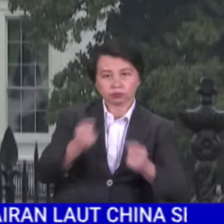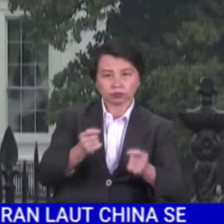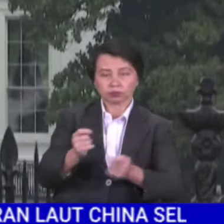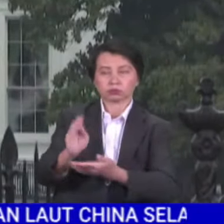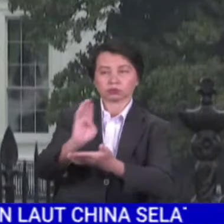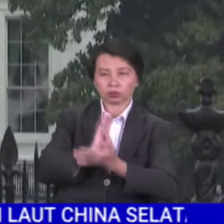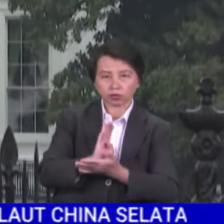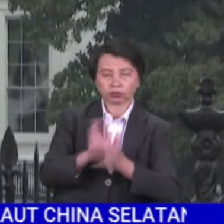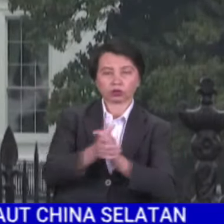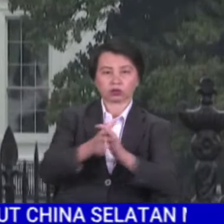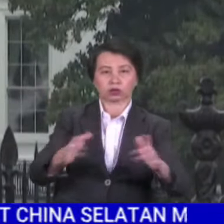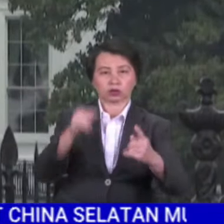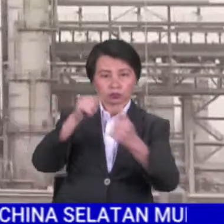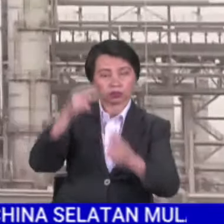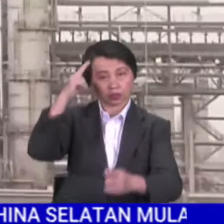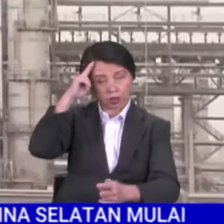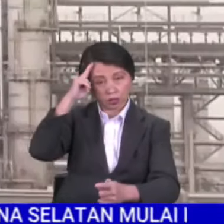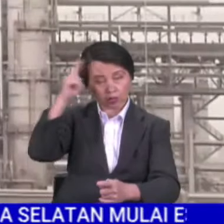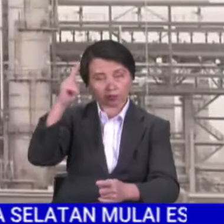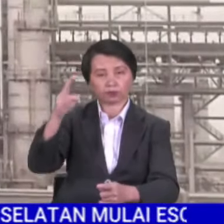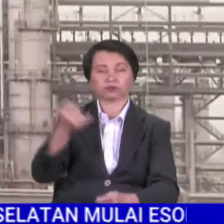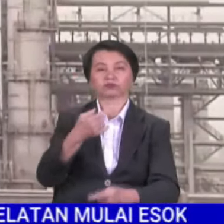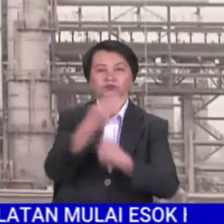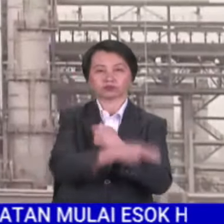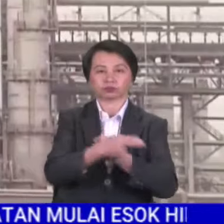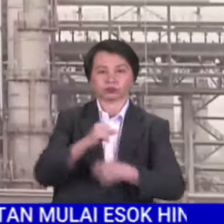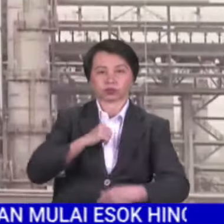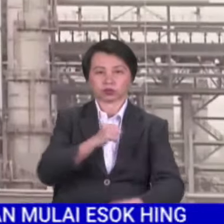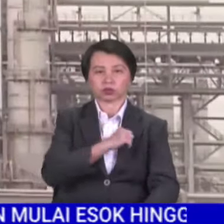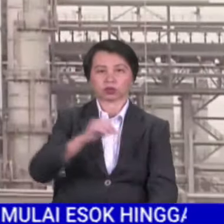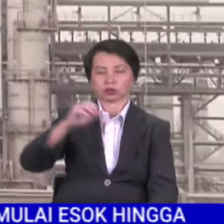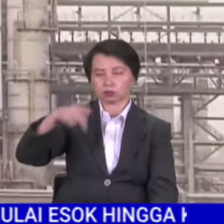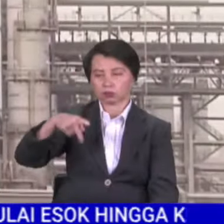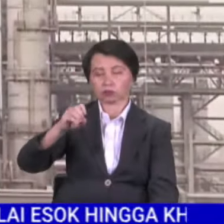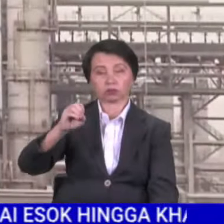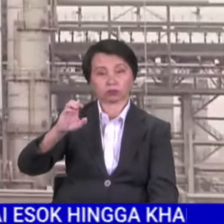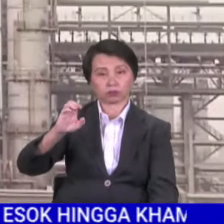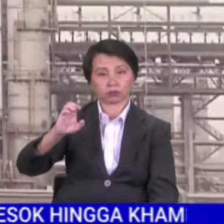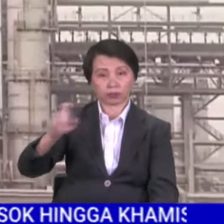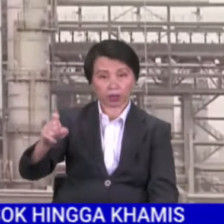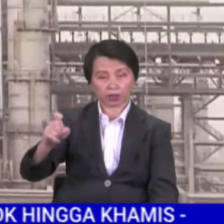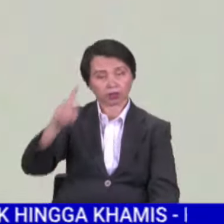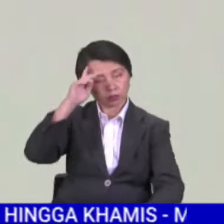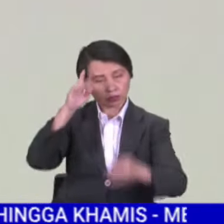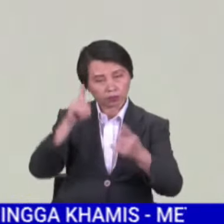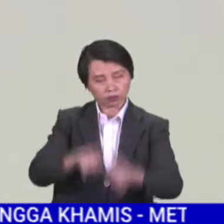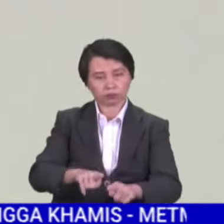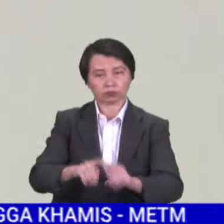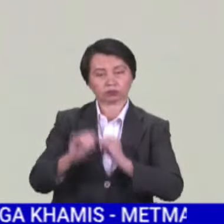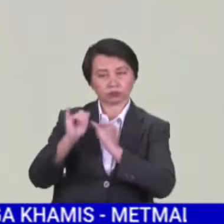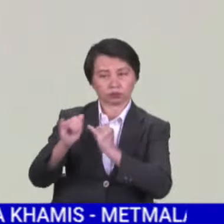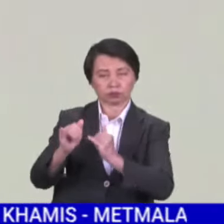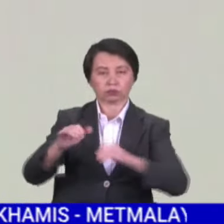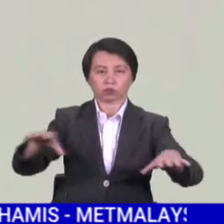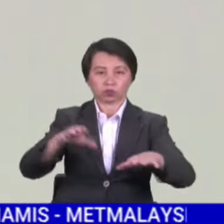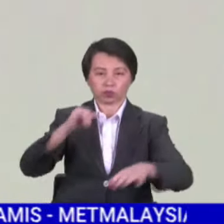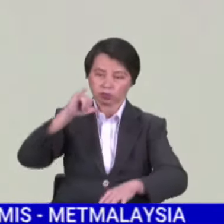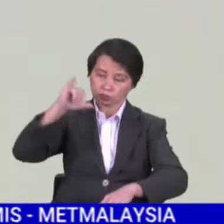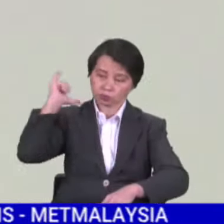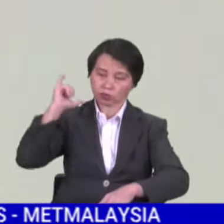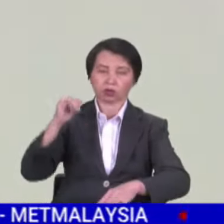bantuan keselamatan kepada Arab Saudi. Negara anggota OPEC menegaskan keputusan sebulat suara yang dibuat